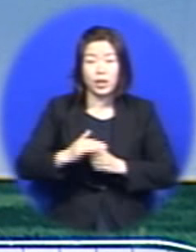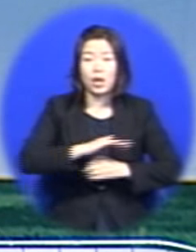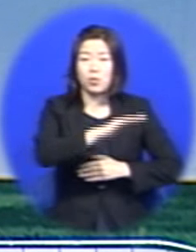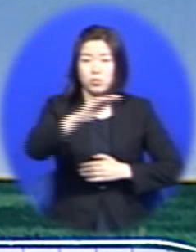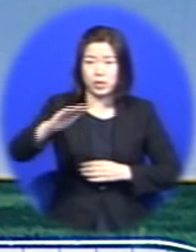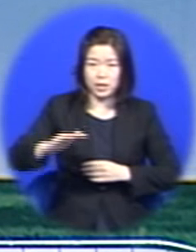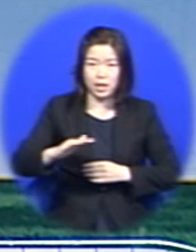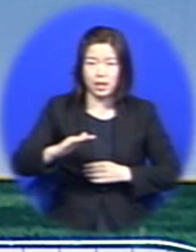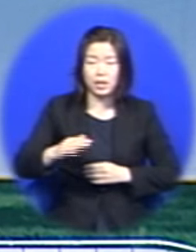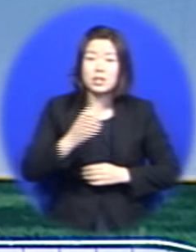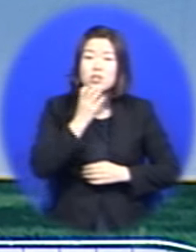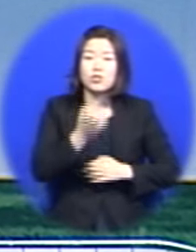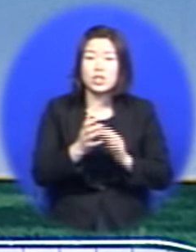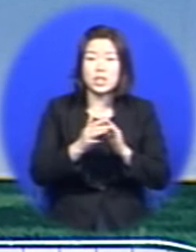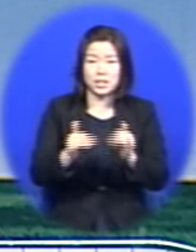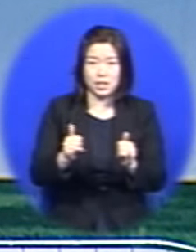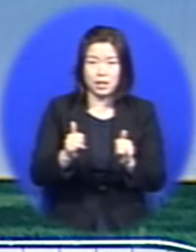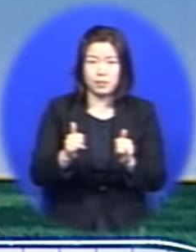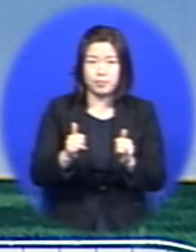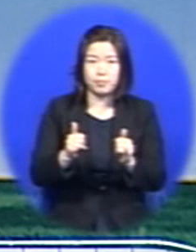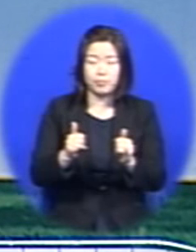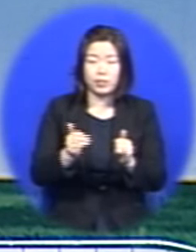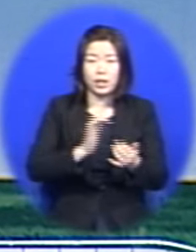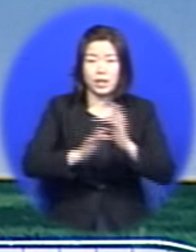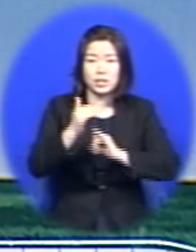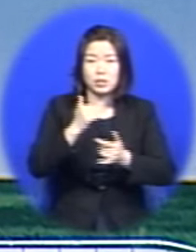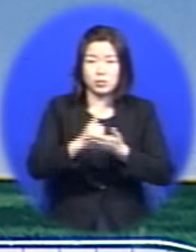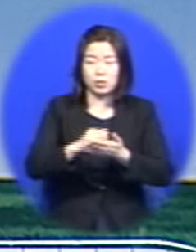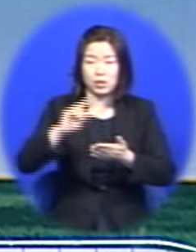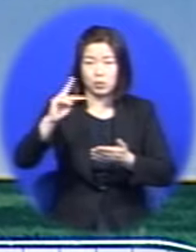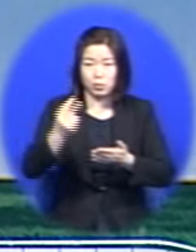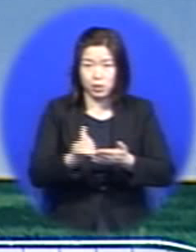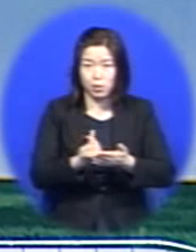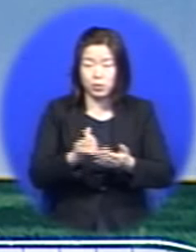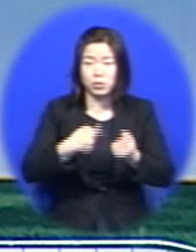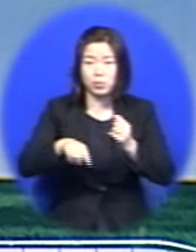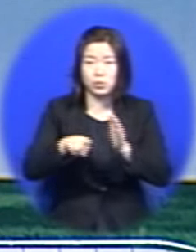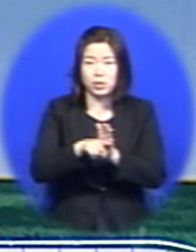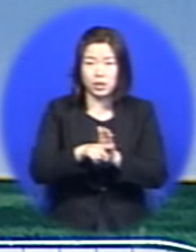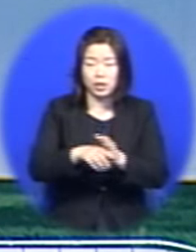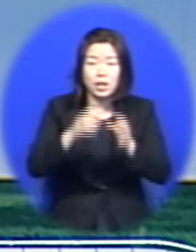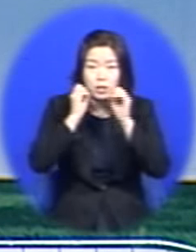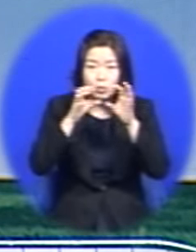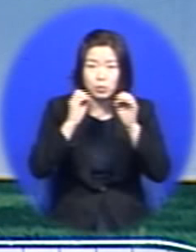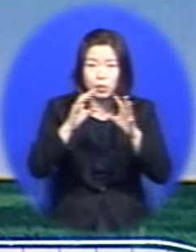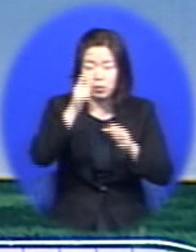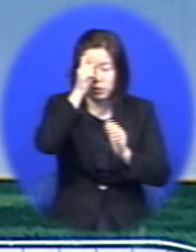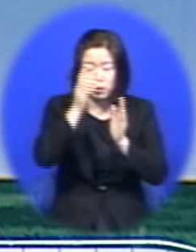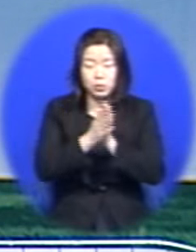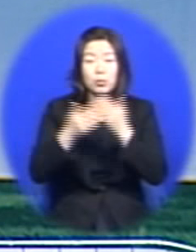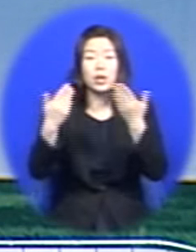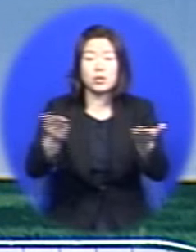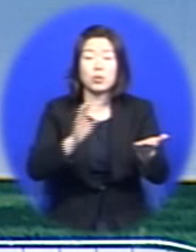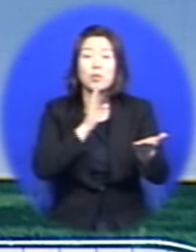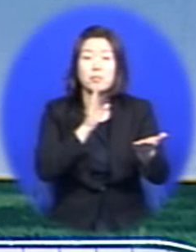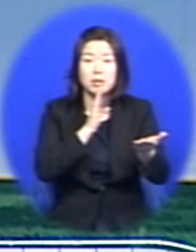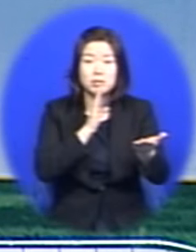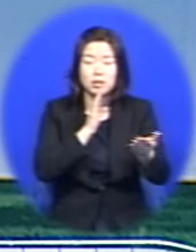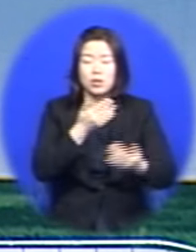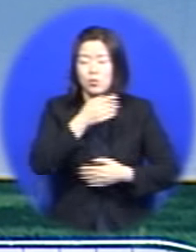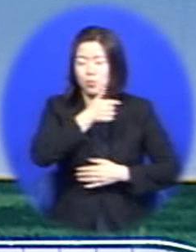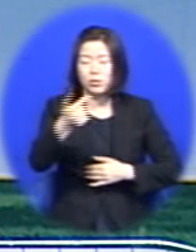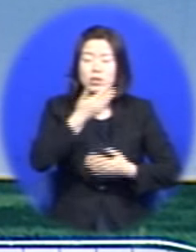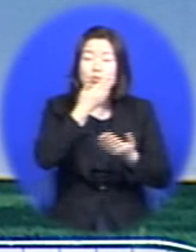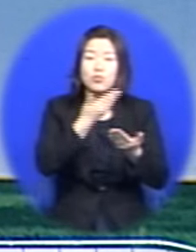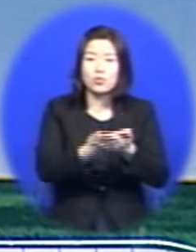우리가 유대인들이 예수님께로 돌아오기 위해서 전도도 하고 기도도 해야 합니다. 그건 굉장히